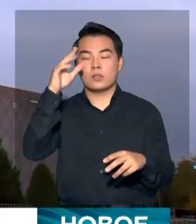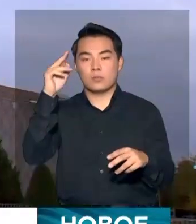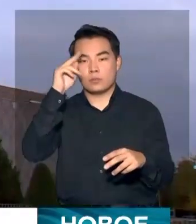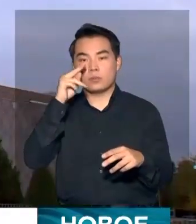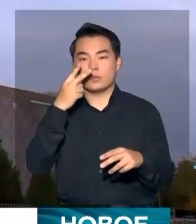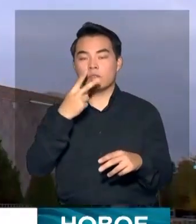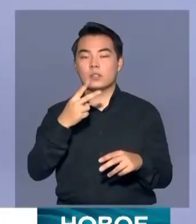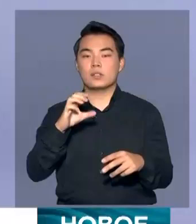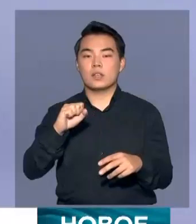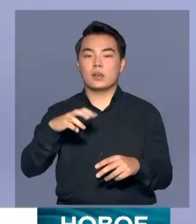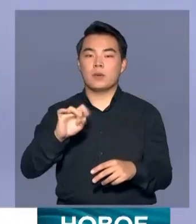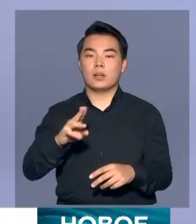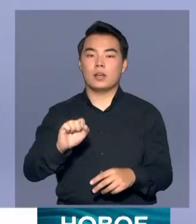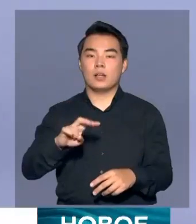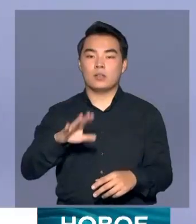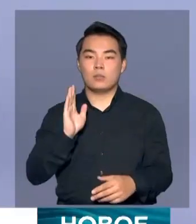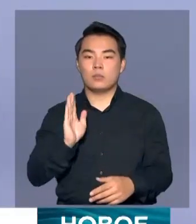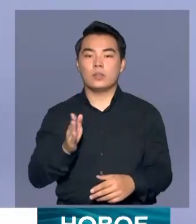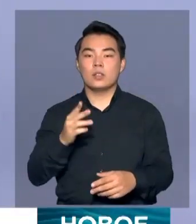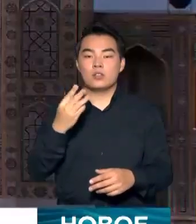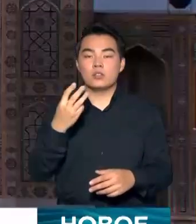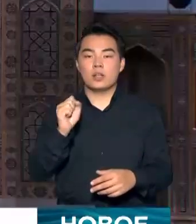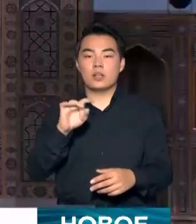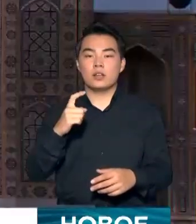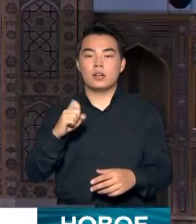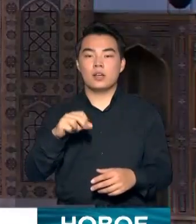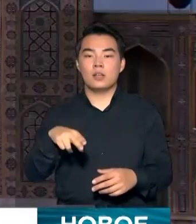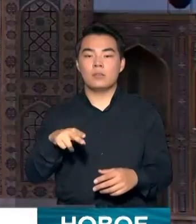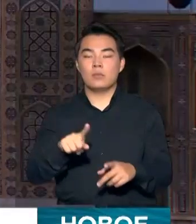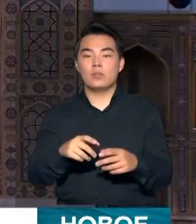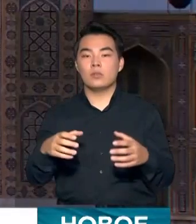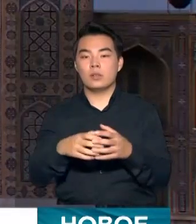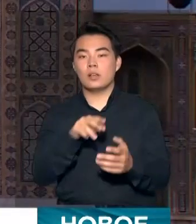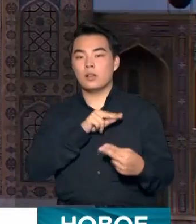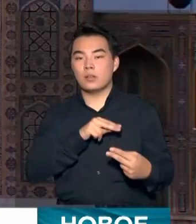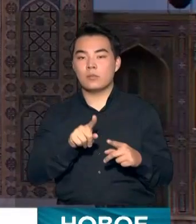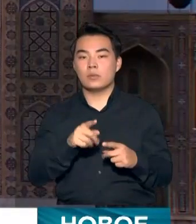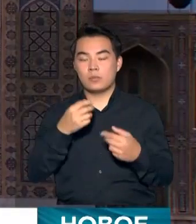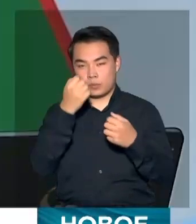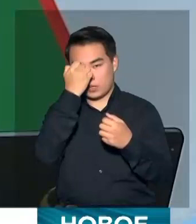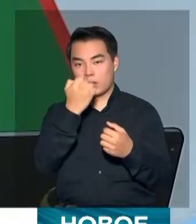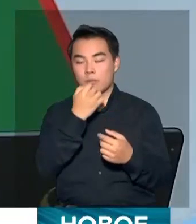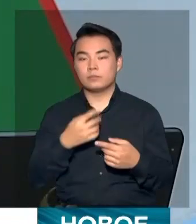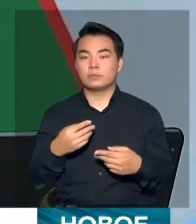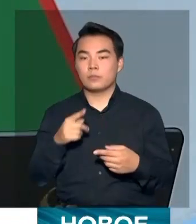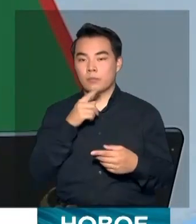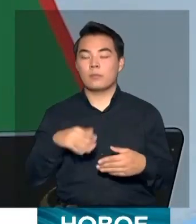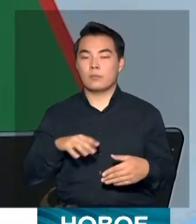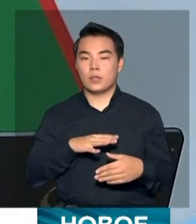будет Самарканд. Шавкат Мирзиёев поблагодарил коллег за поддержку узбекской инициативы.